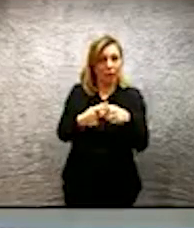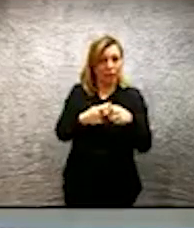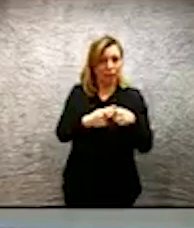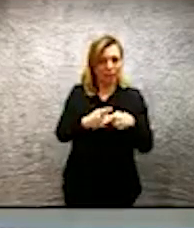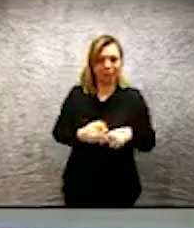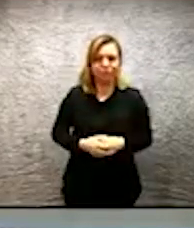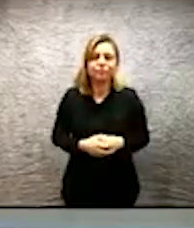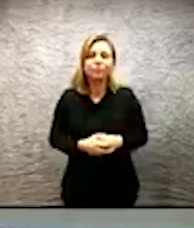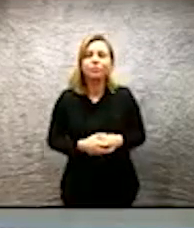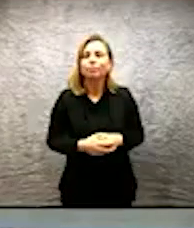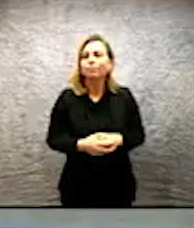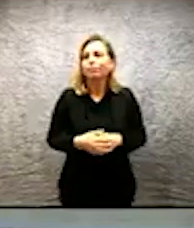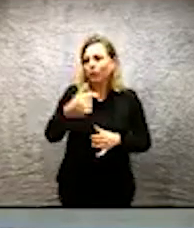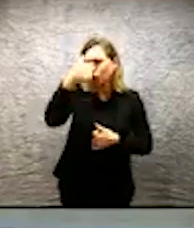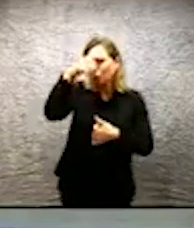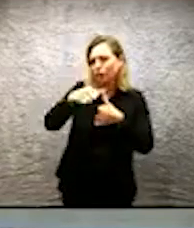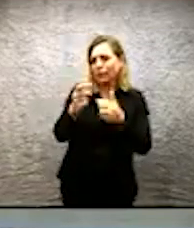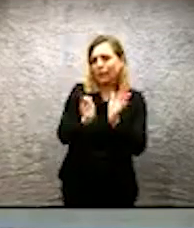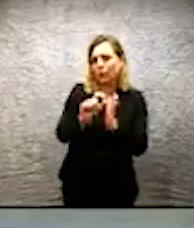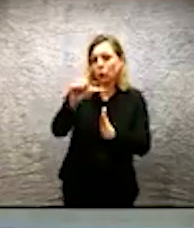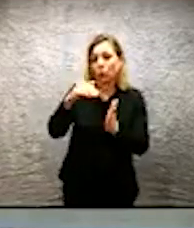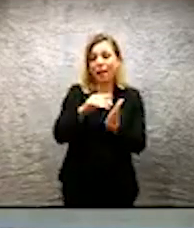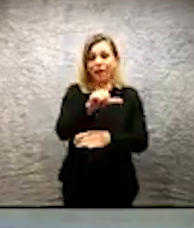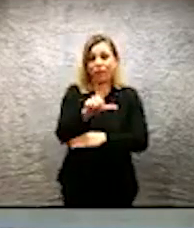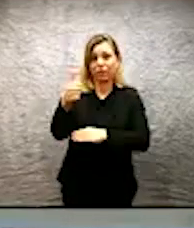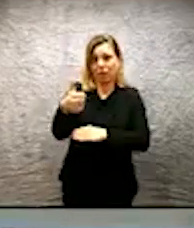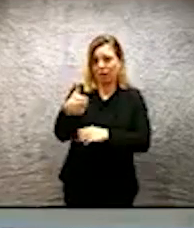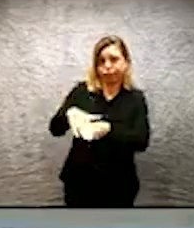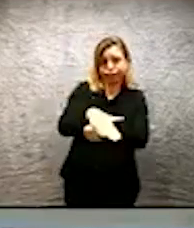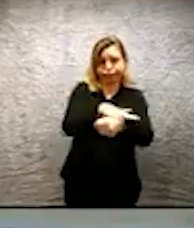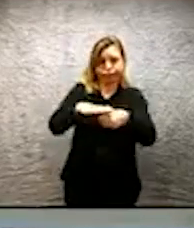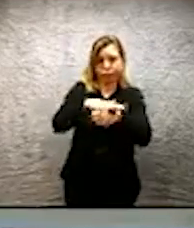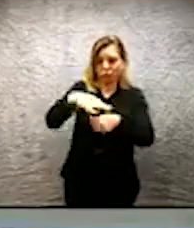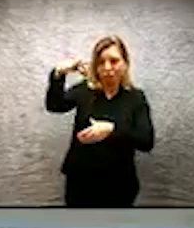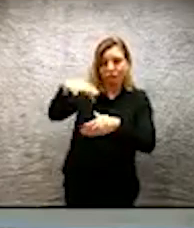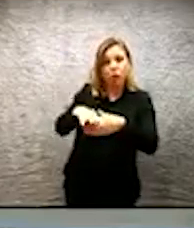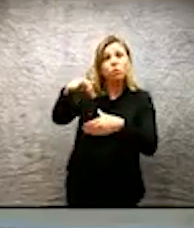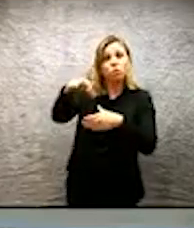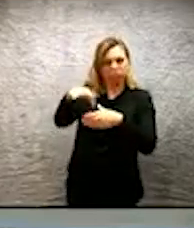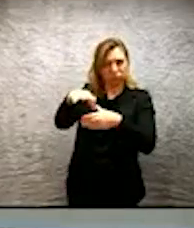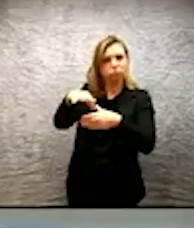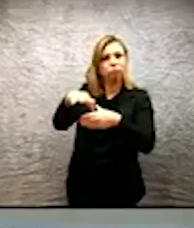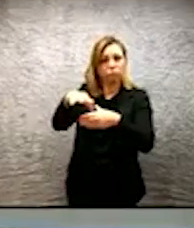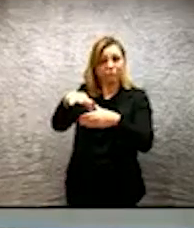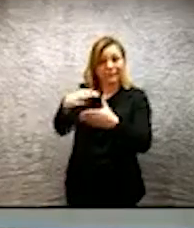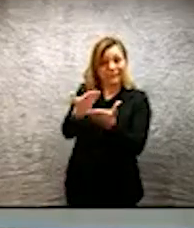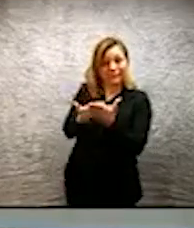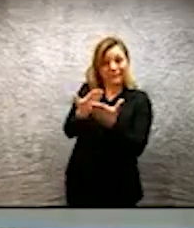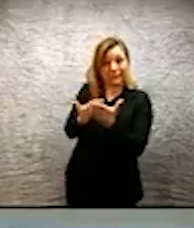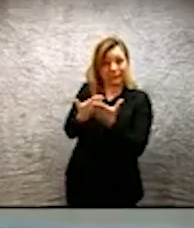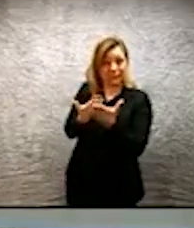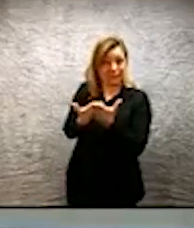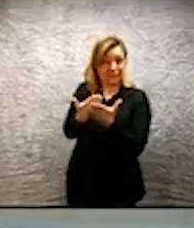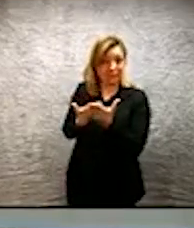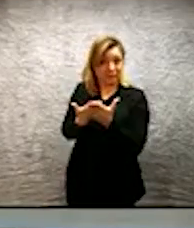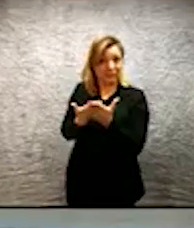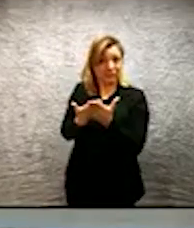nous avions voté à l'unanimité une délibération qui mandatait